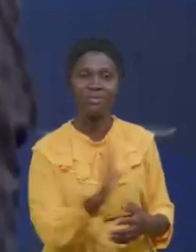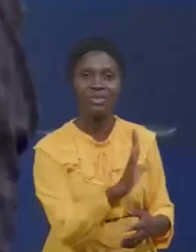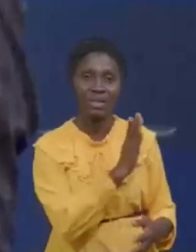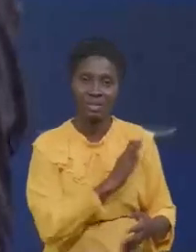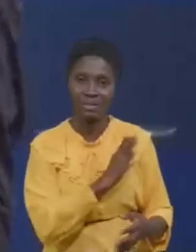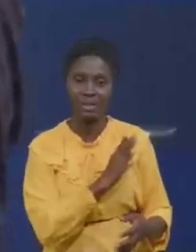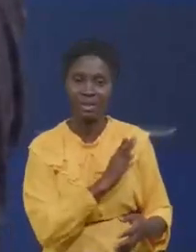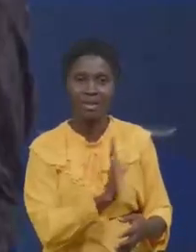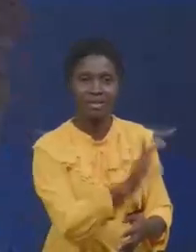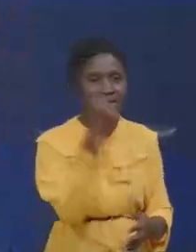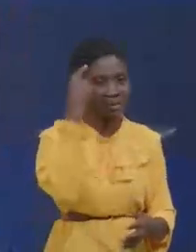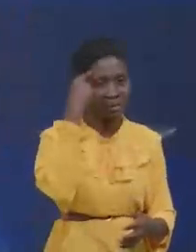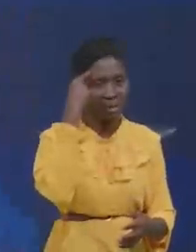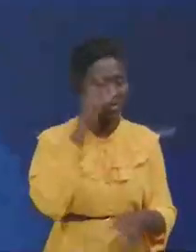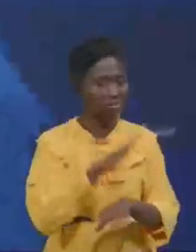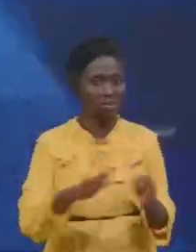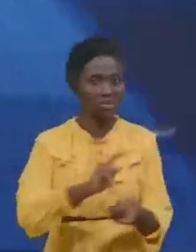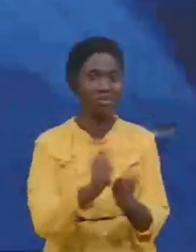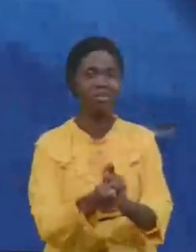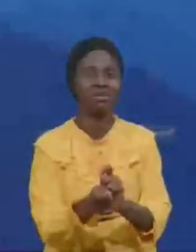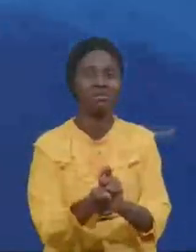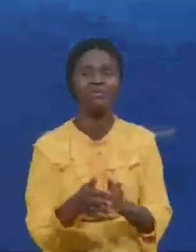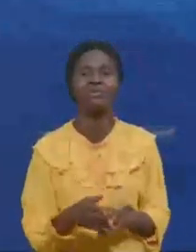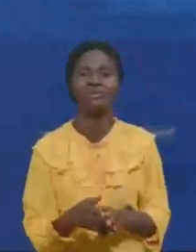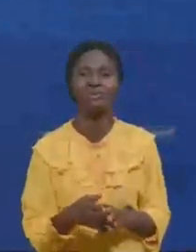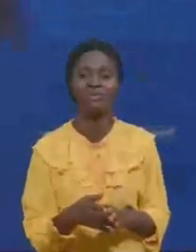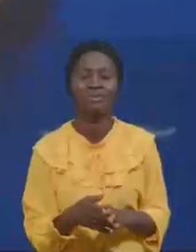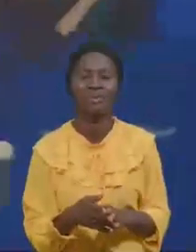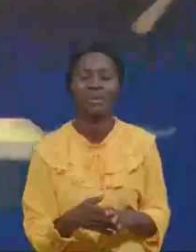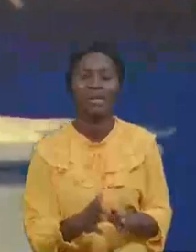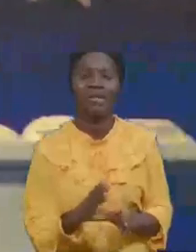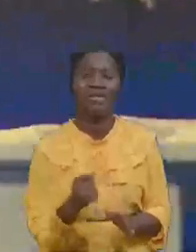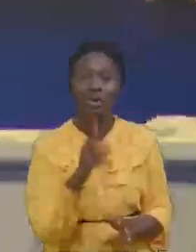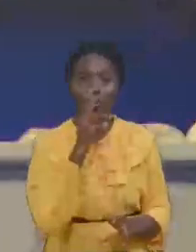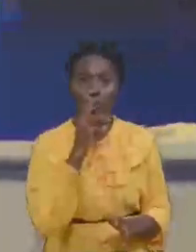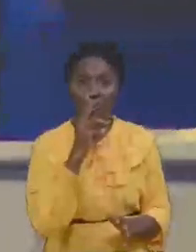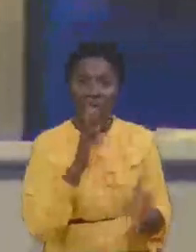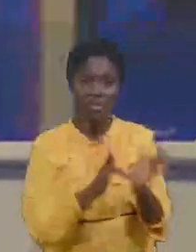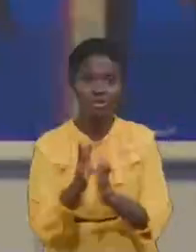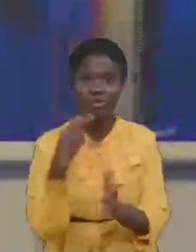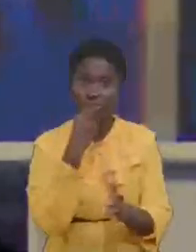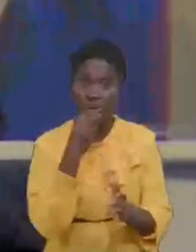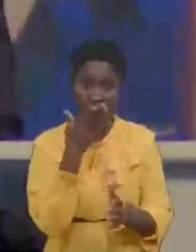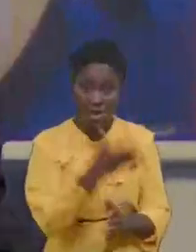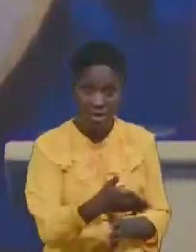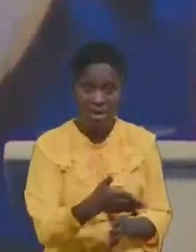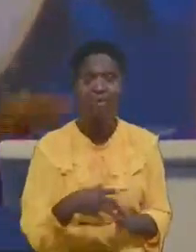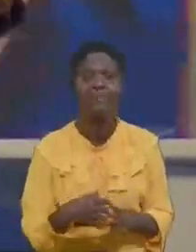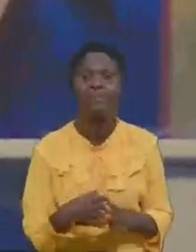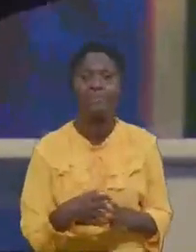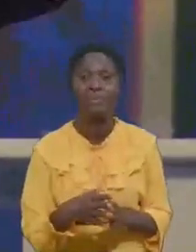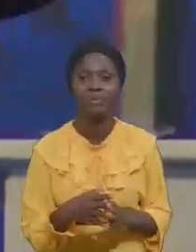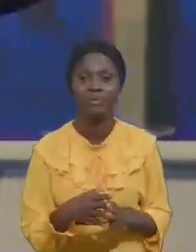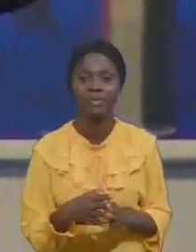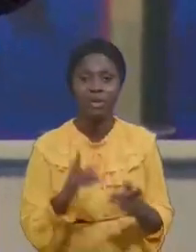esprit. Alors, tout n'est pas changé. L'eau se réfère ici, ça se réfère à l'eau dont Jésus a